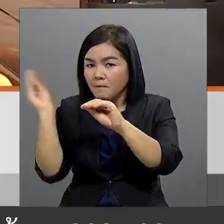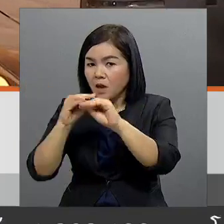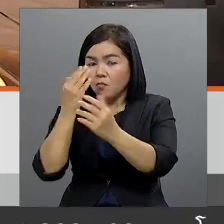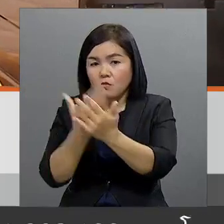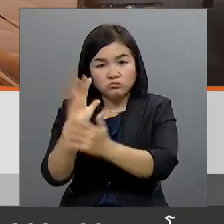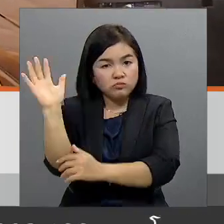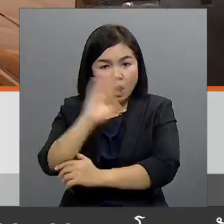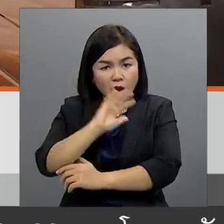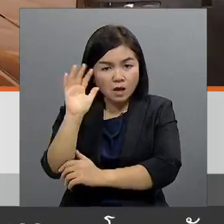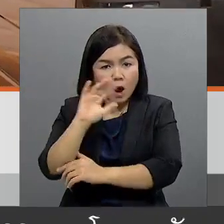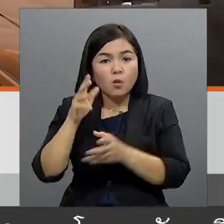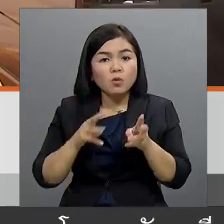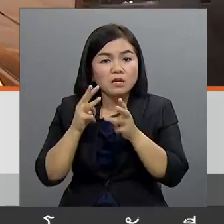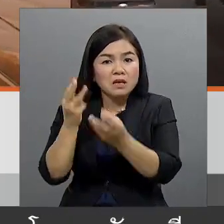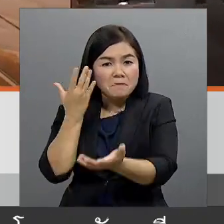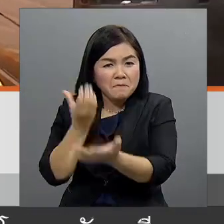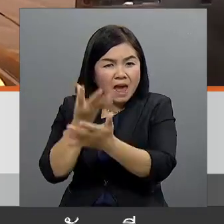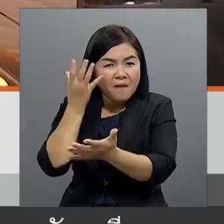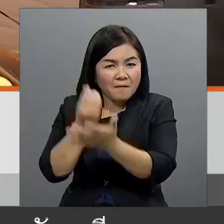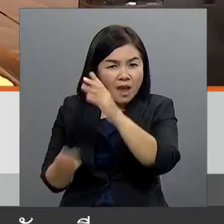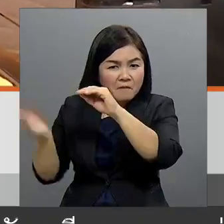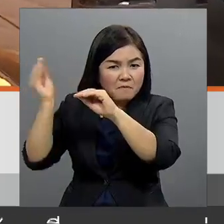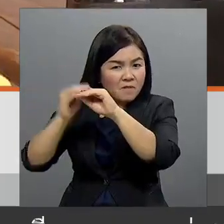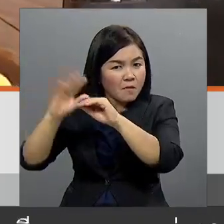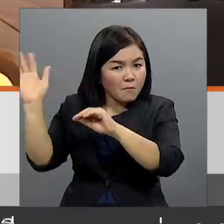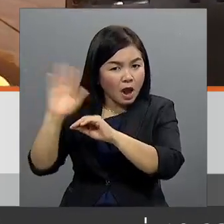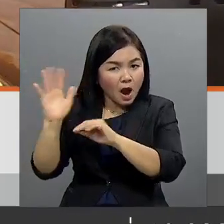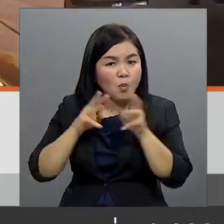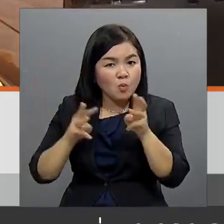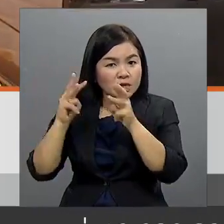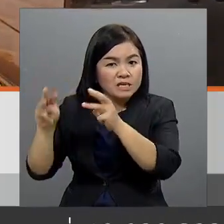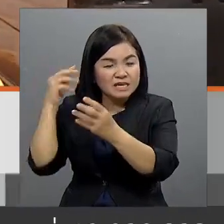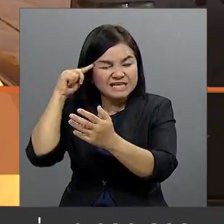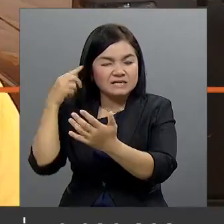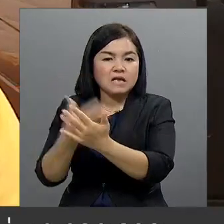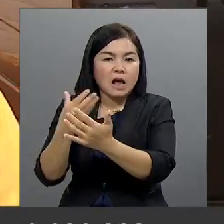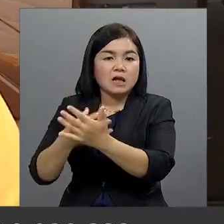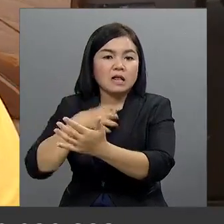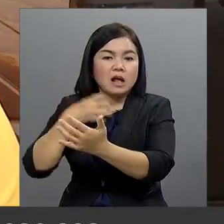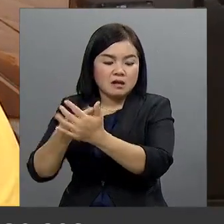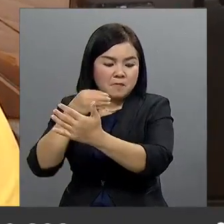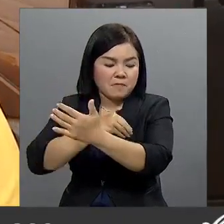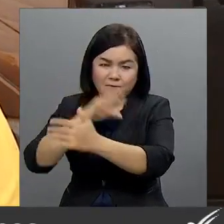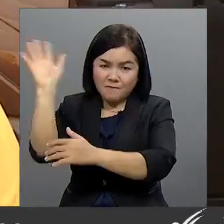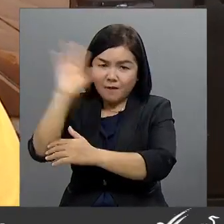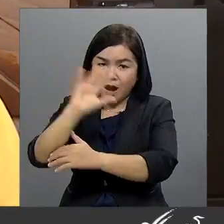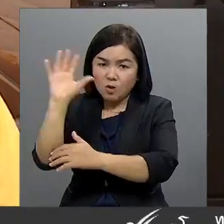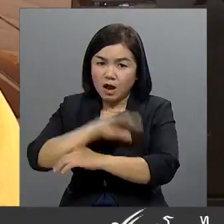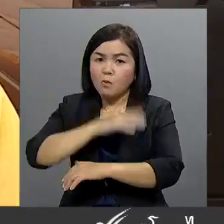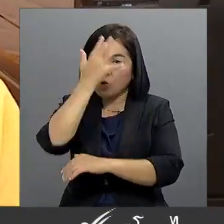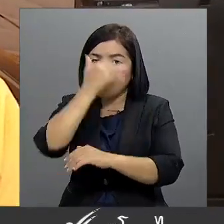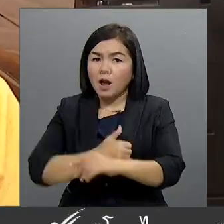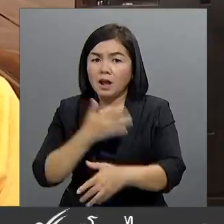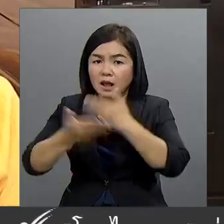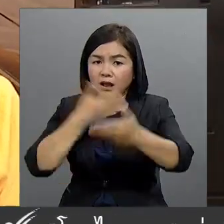ามอยาจ้ำหน่ายสูงนะคะเพราโทษการอย่าช่จ้ำหนายในราคาที่สูงนะคะเพราวาการจำหน่าย fully $